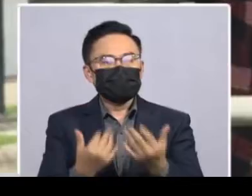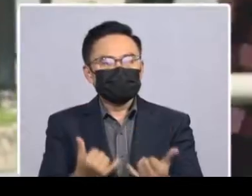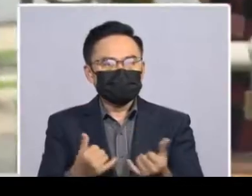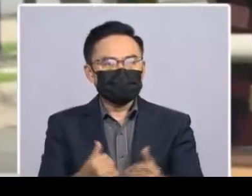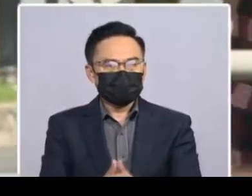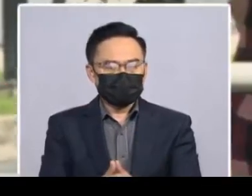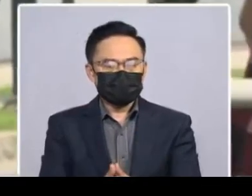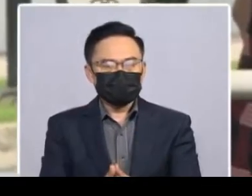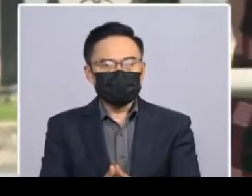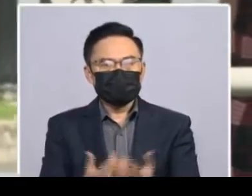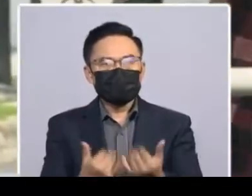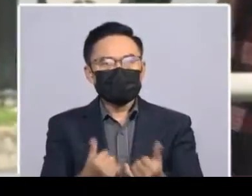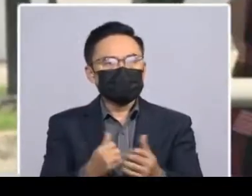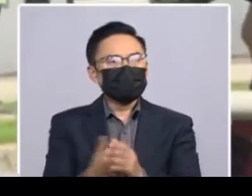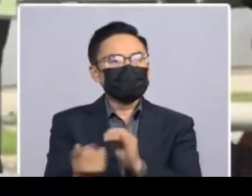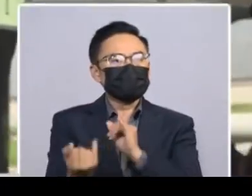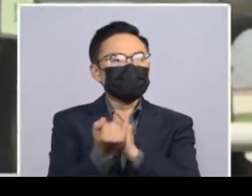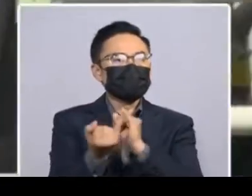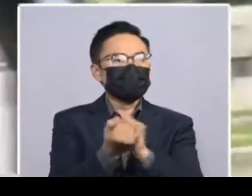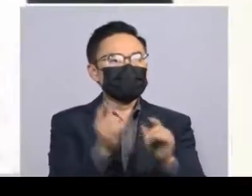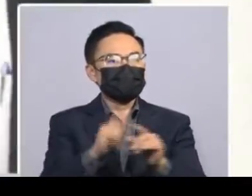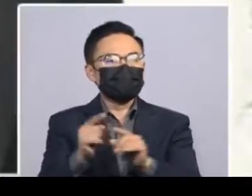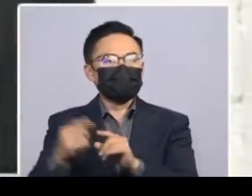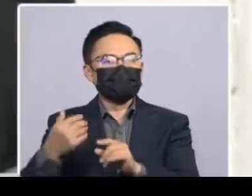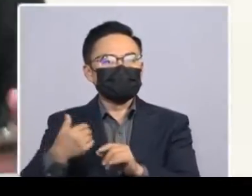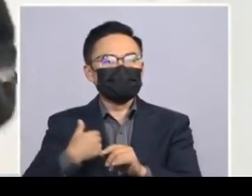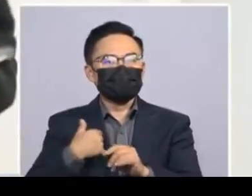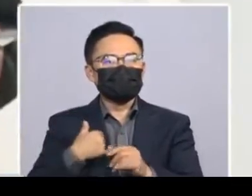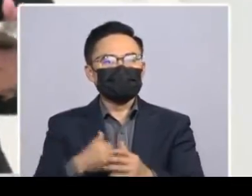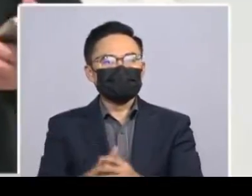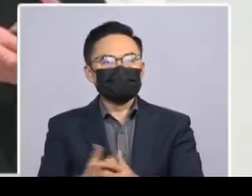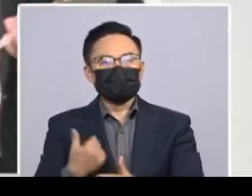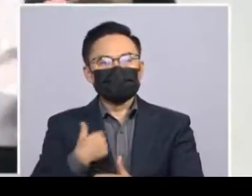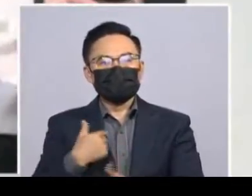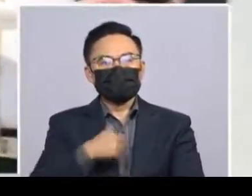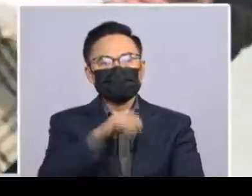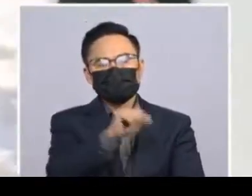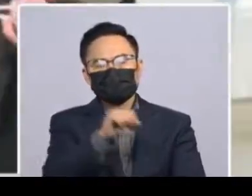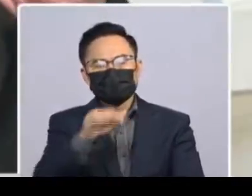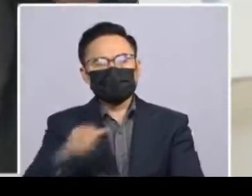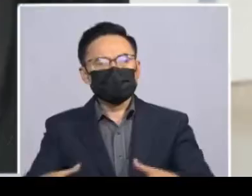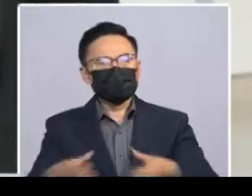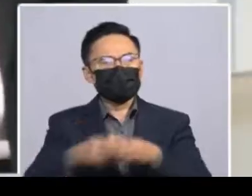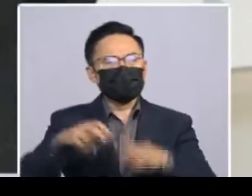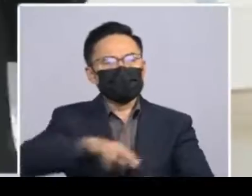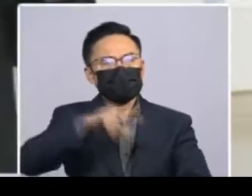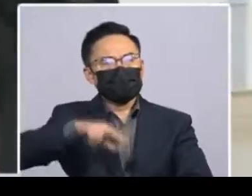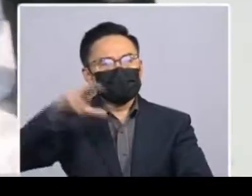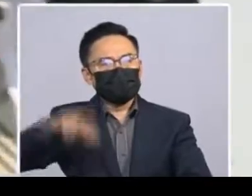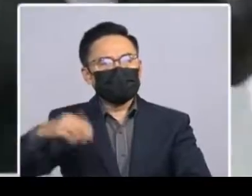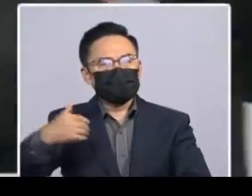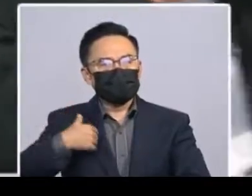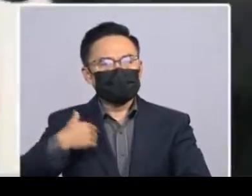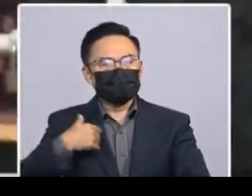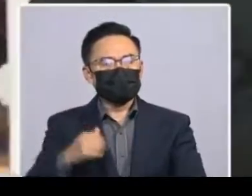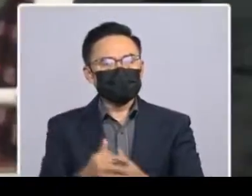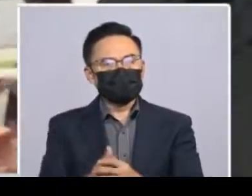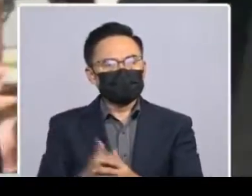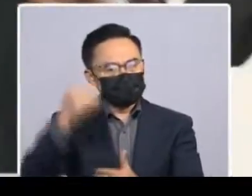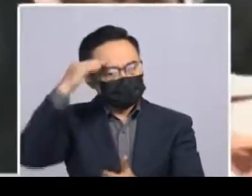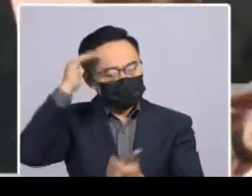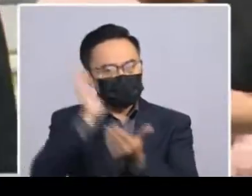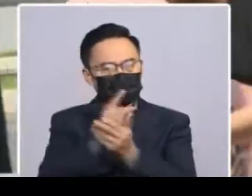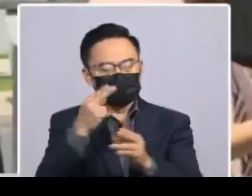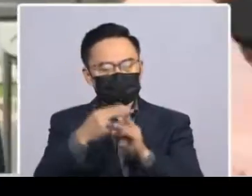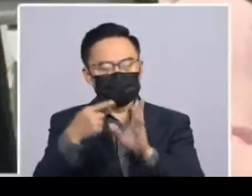ใจนะคะอาทินายโพคินพลกุลนาวาอากาศเอกอนุดิษฐ์นครทัพสสบัญชีรายชื่อจากพรรคเพื่อไทยพลตำรวจเอกเสรีพิสุทธิ์เตมียเ